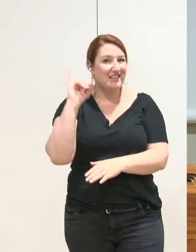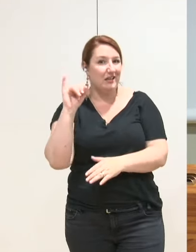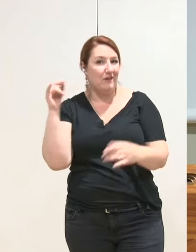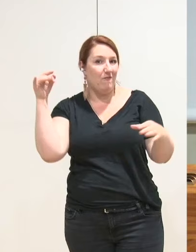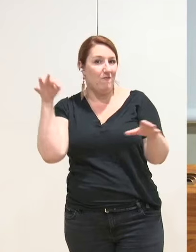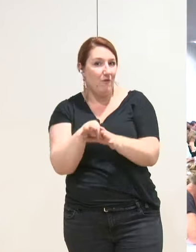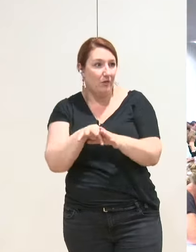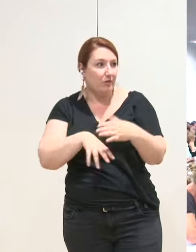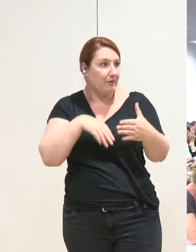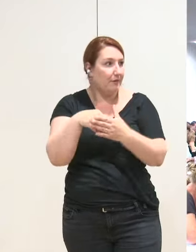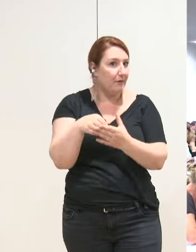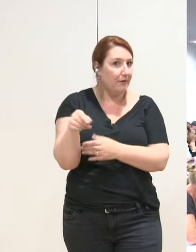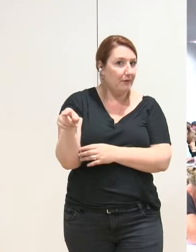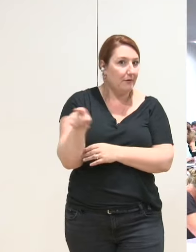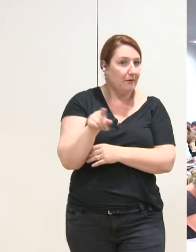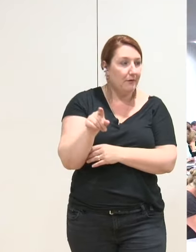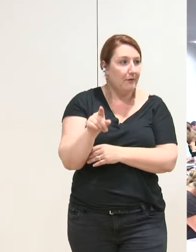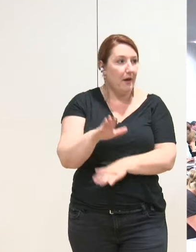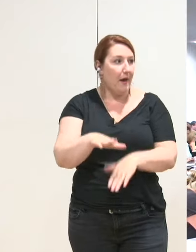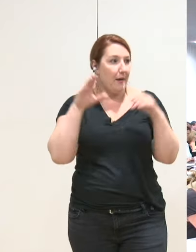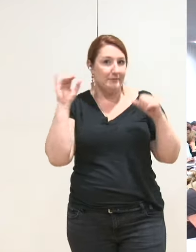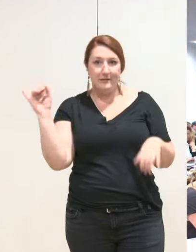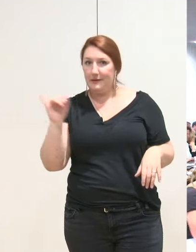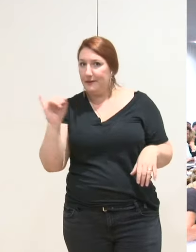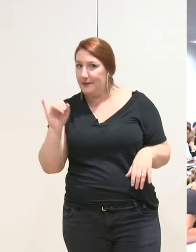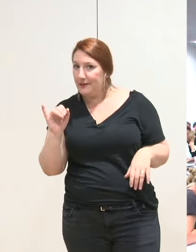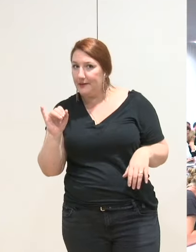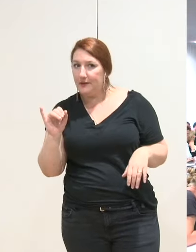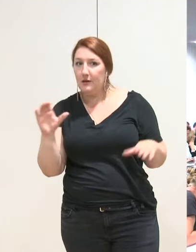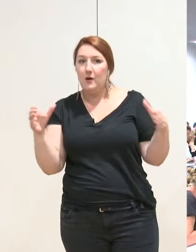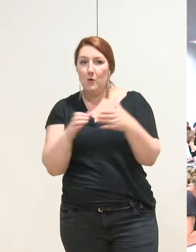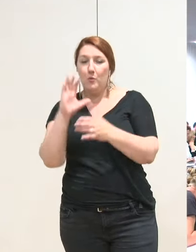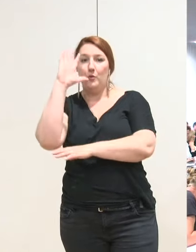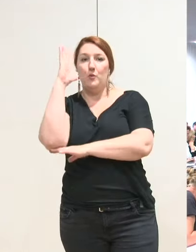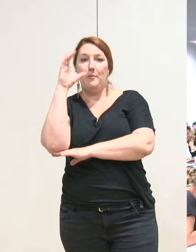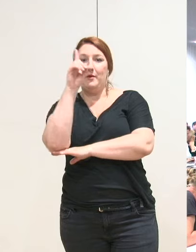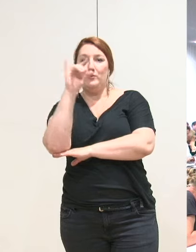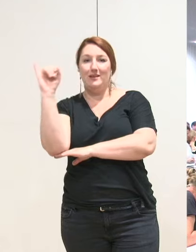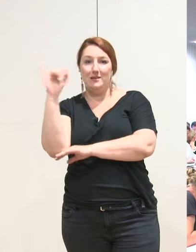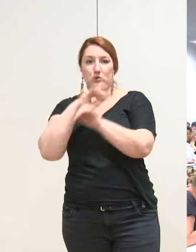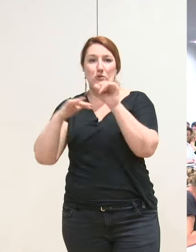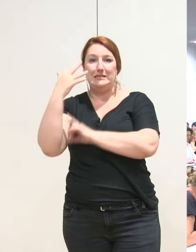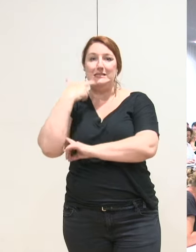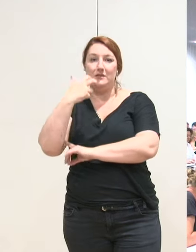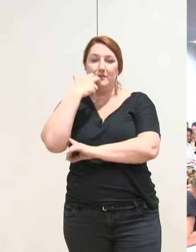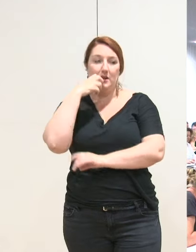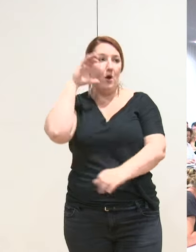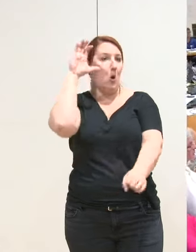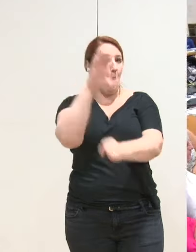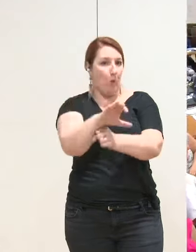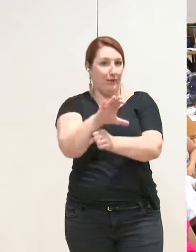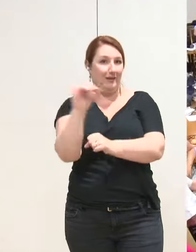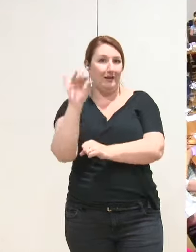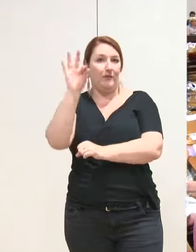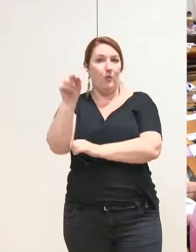au vote qui s'abstient groupe umpudi société civile qui vote contre